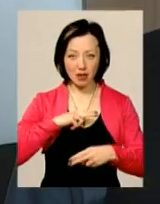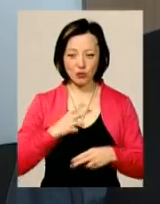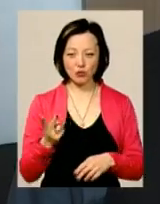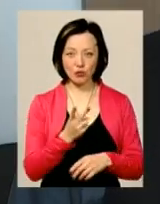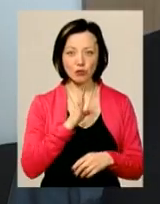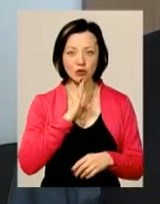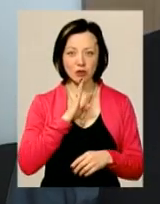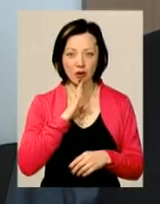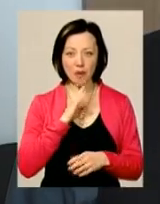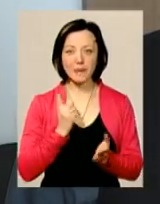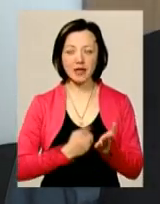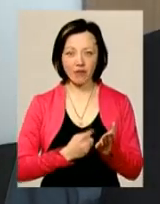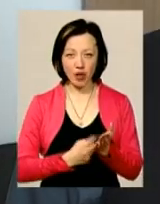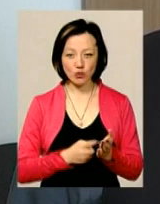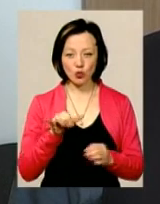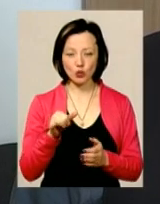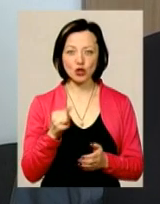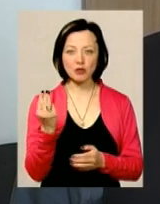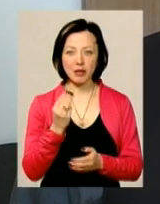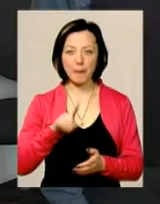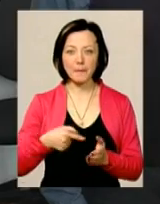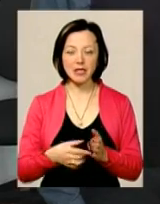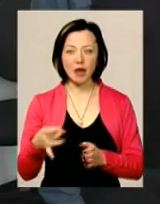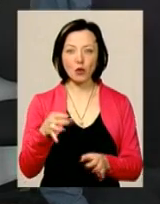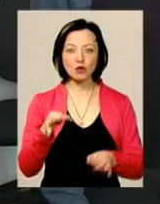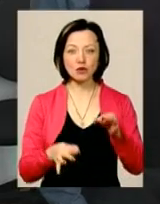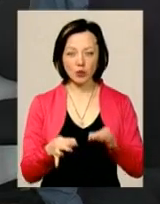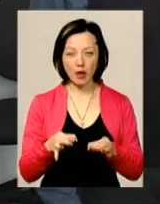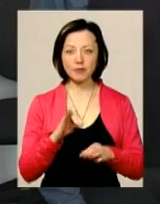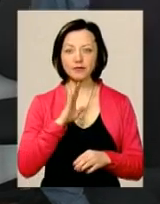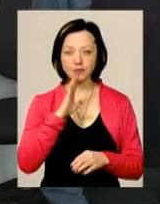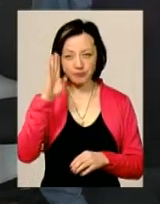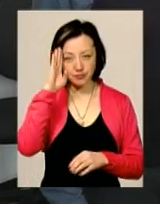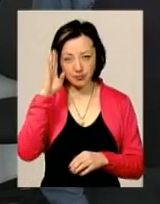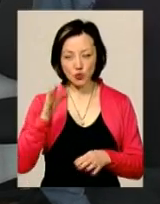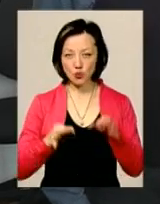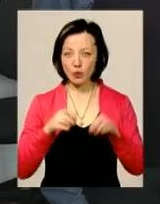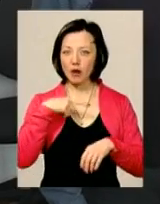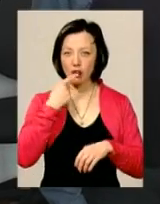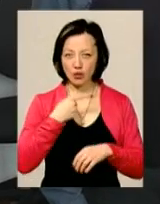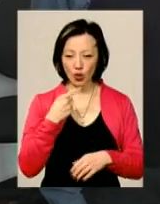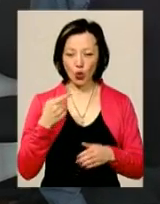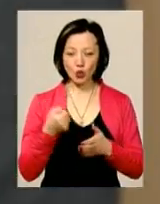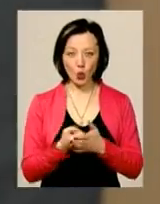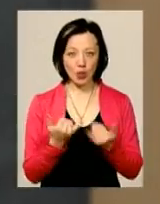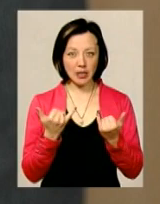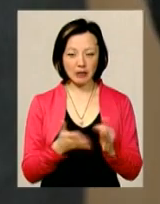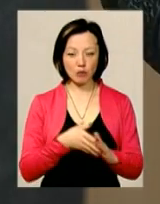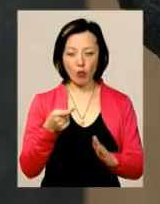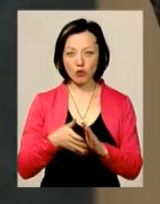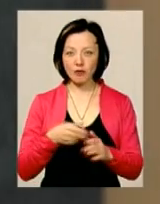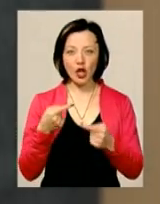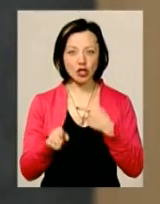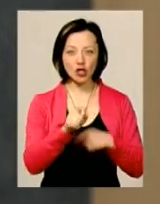та Валентині Кравець підтверджують у Шепетівському міськрайонному суді. Суддя-спікер Олександр Березюк зазначає, донині з таким позовом